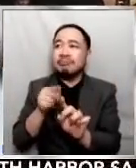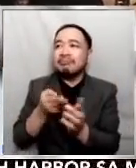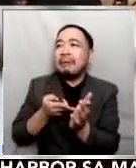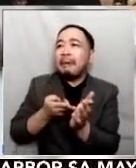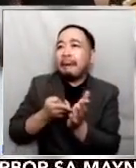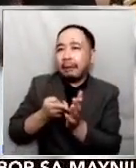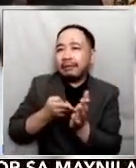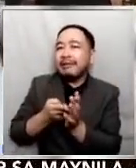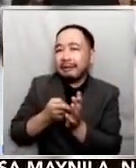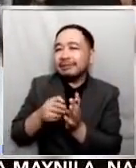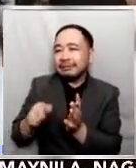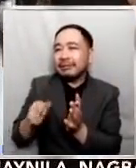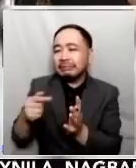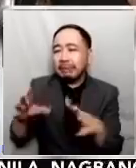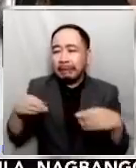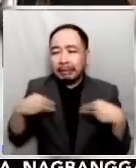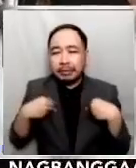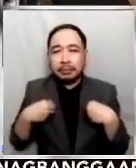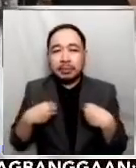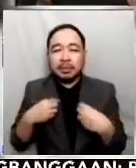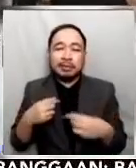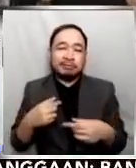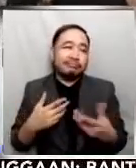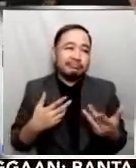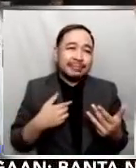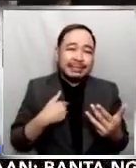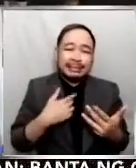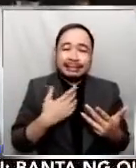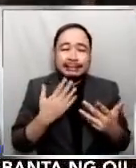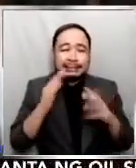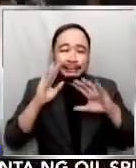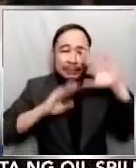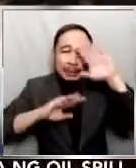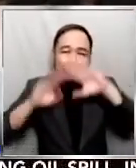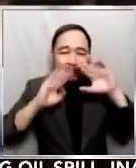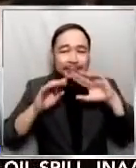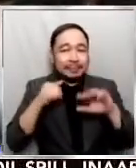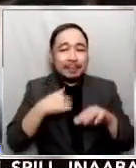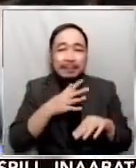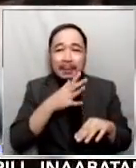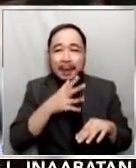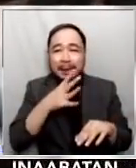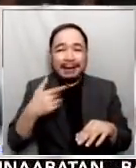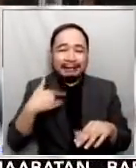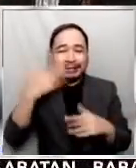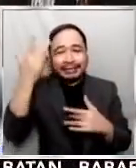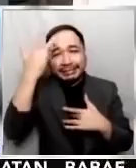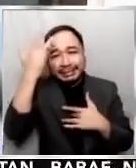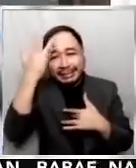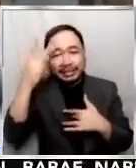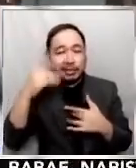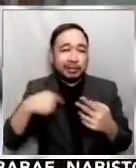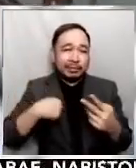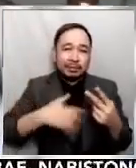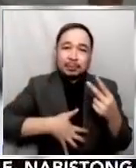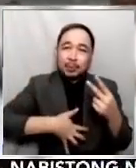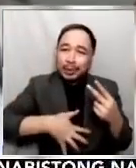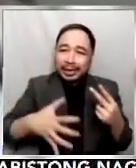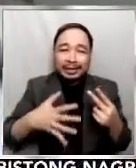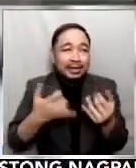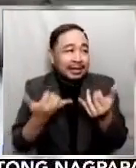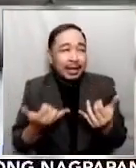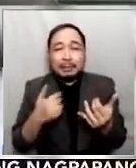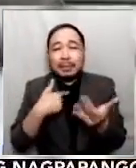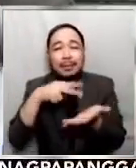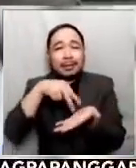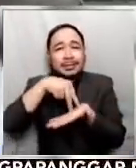ko, may sakit sa puso. Tapos ako, buntis ako ngayon, ma'am. Kaya nawalan ako ng trabaho. Hinihingi ko lang na